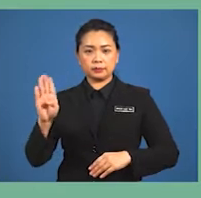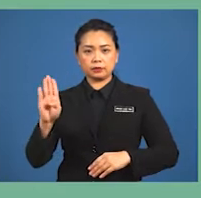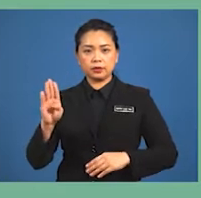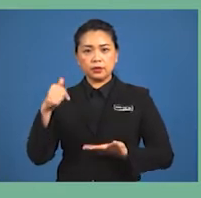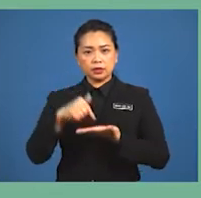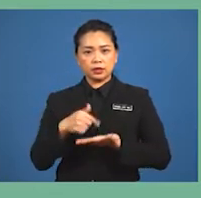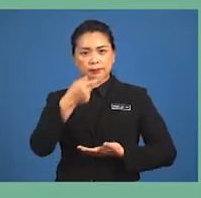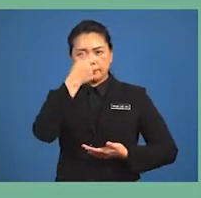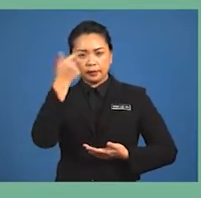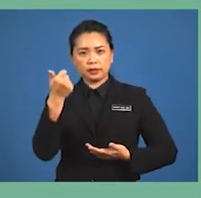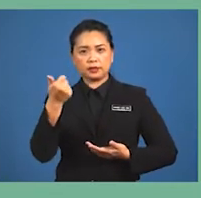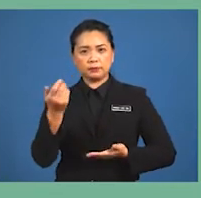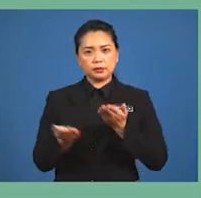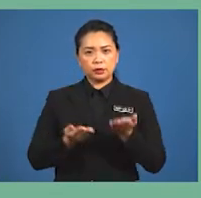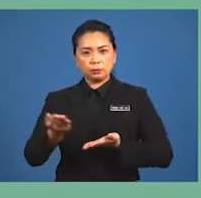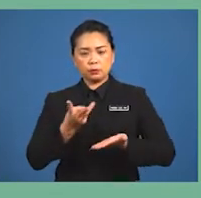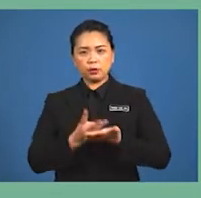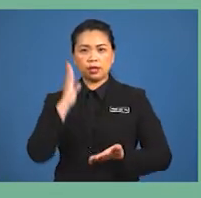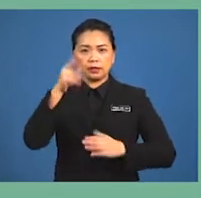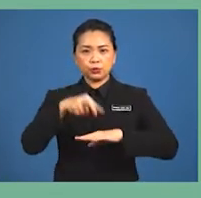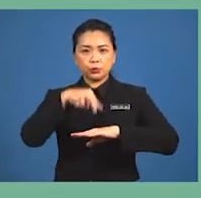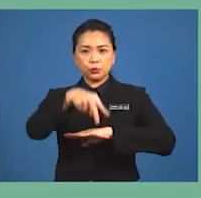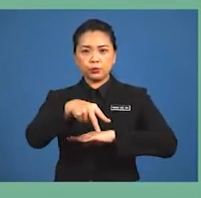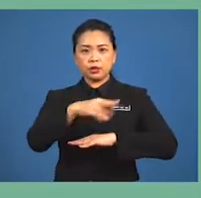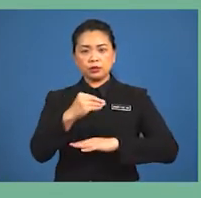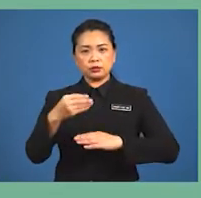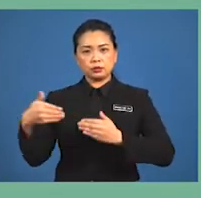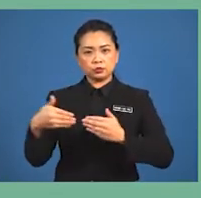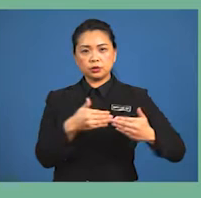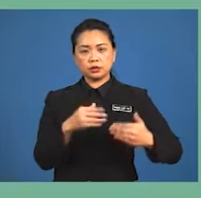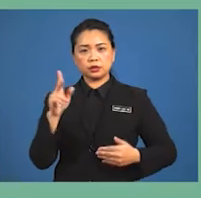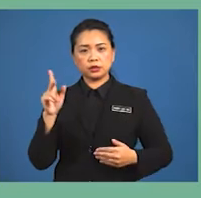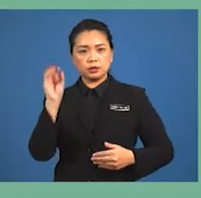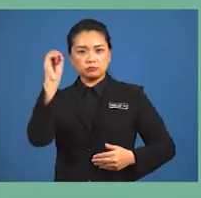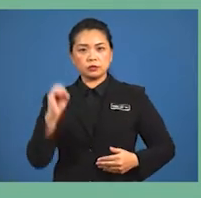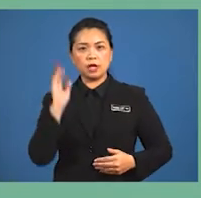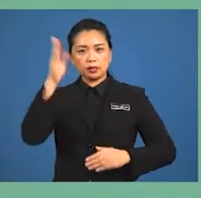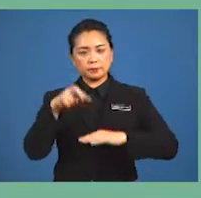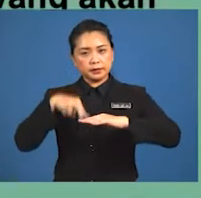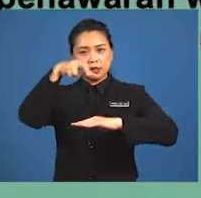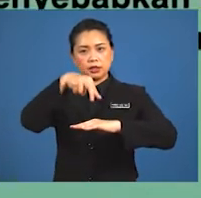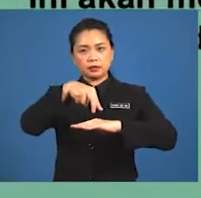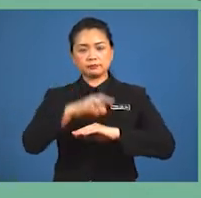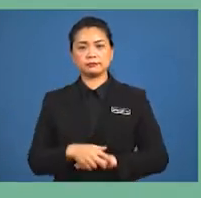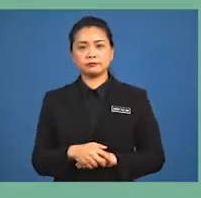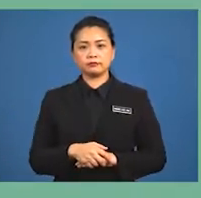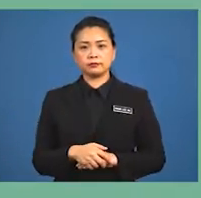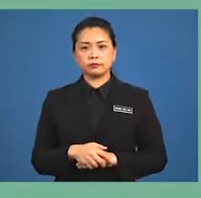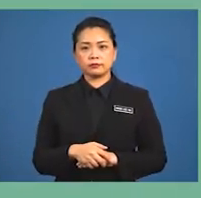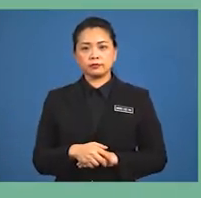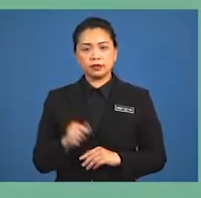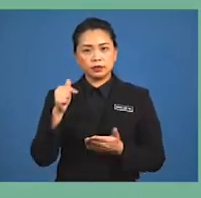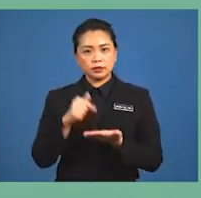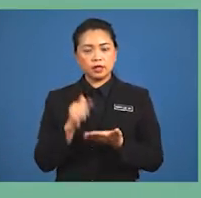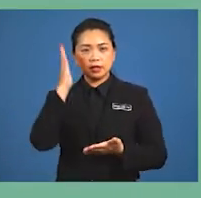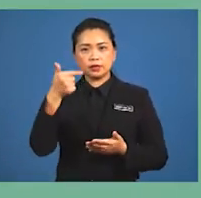Berkanun. Ini akan menyebabkan penawaran wang akan menurun dan kadar bunga akan meningkat. Ini